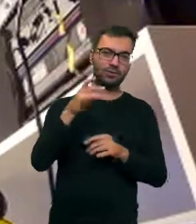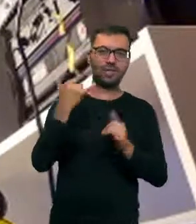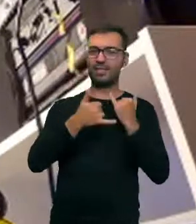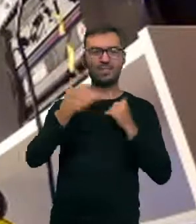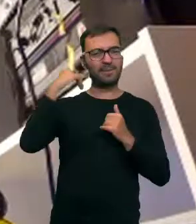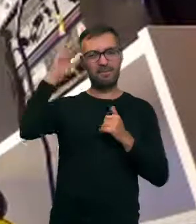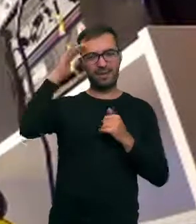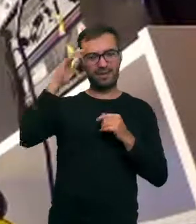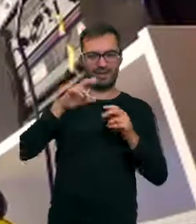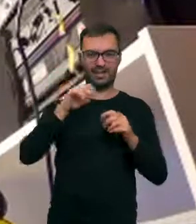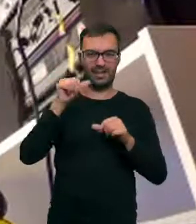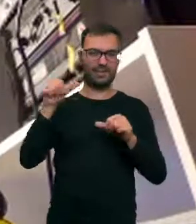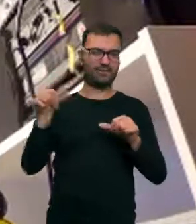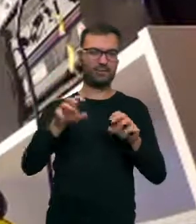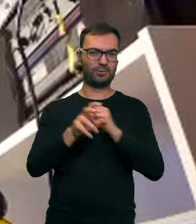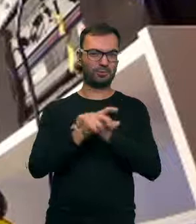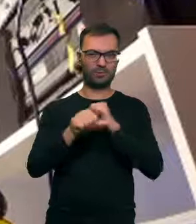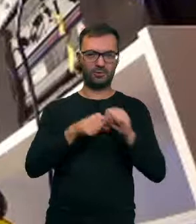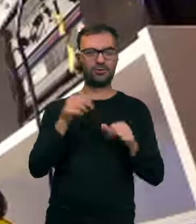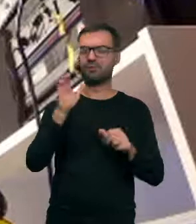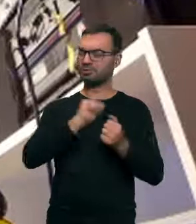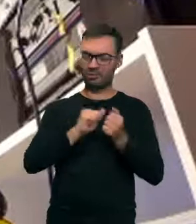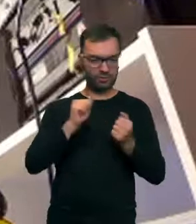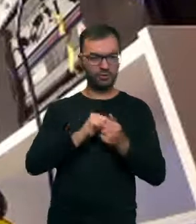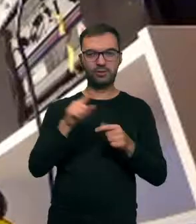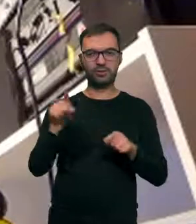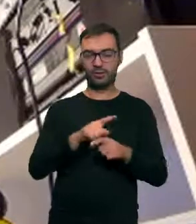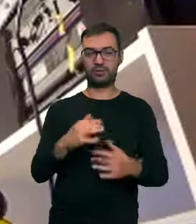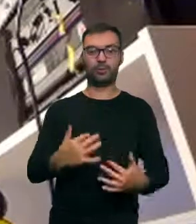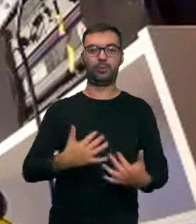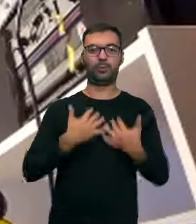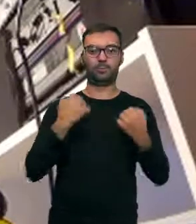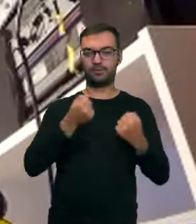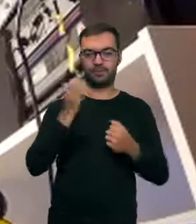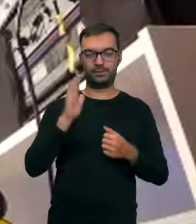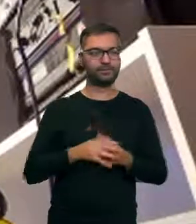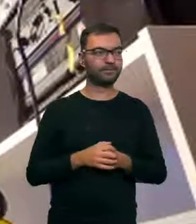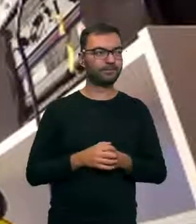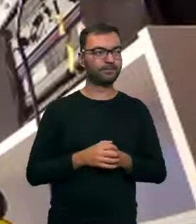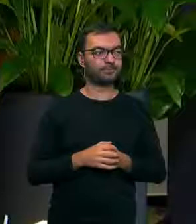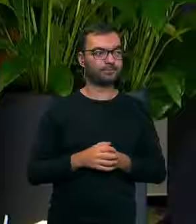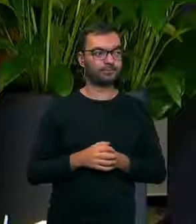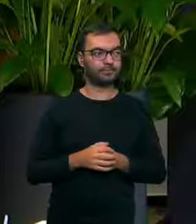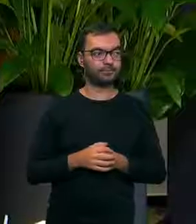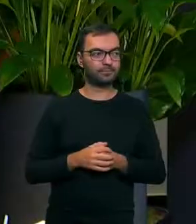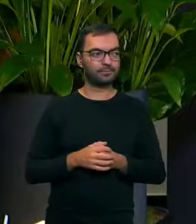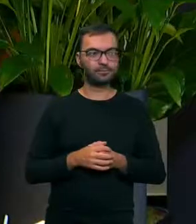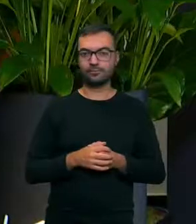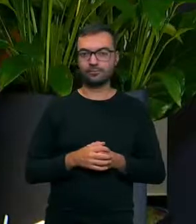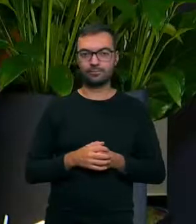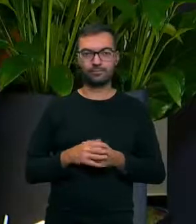pamiętają tamtych czasów, też będą poruszeni. I jasne.